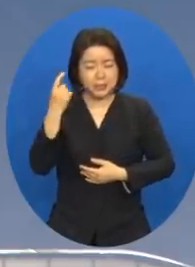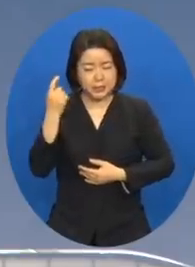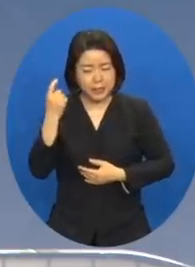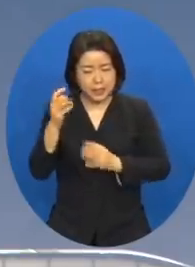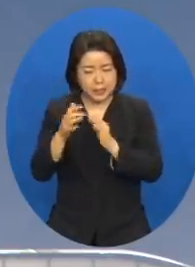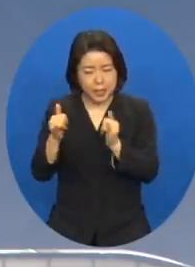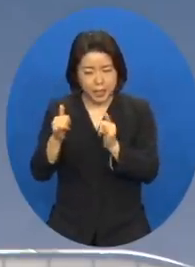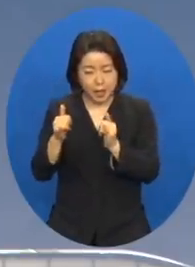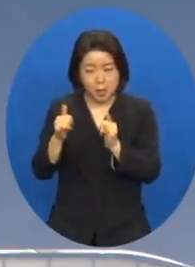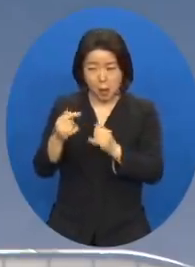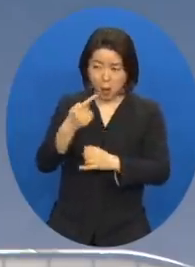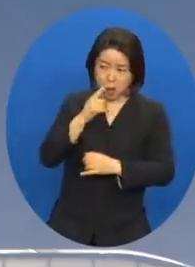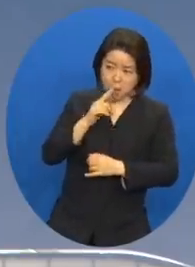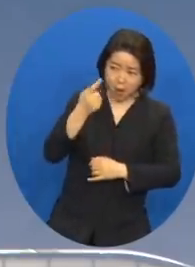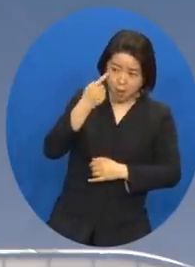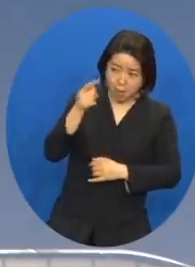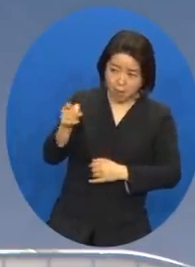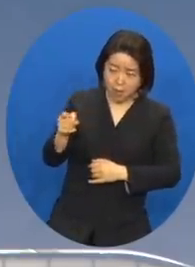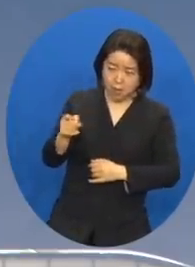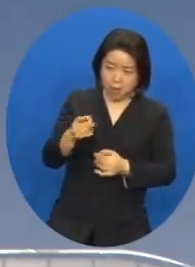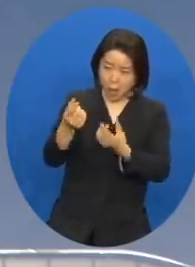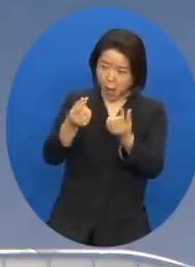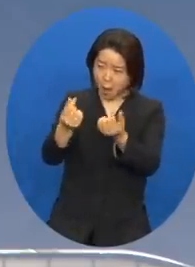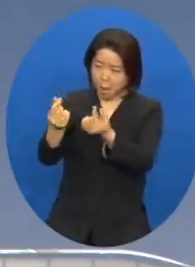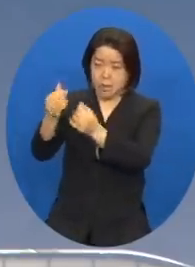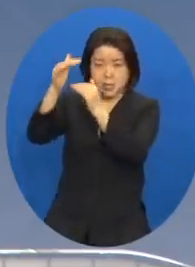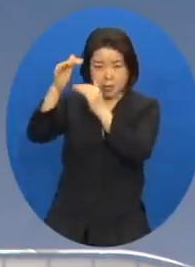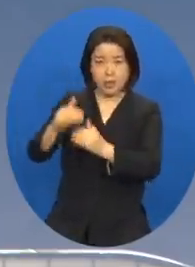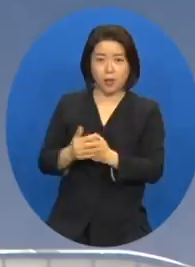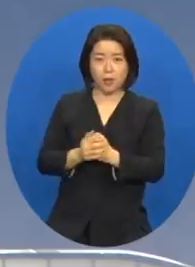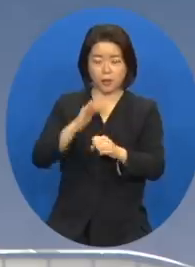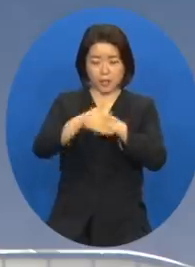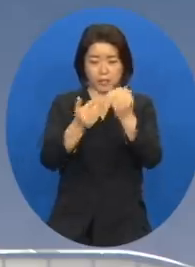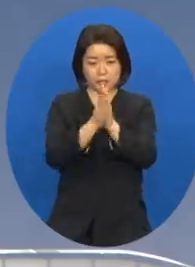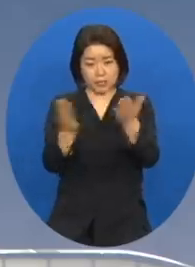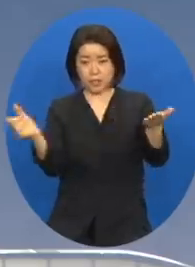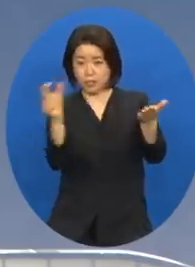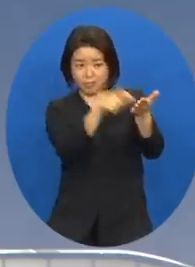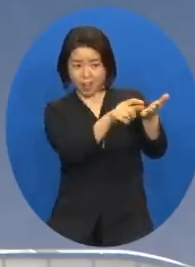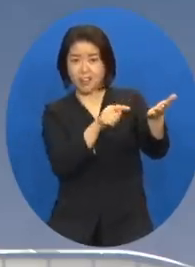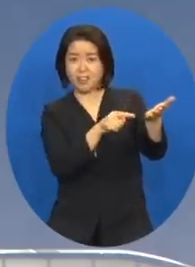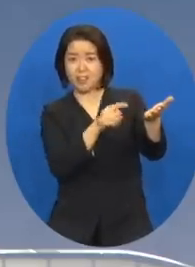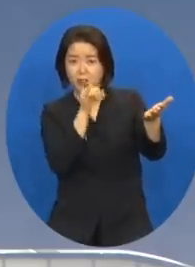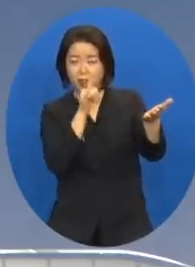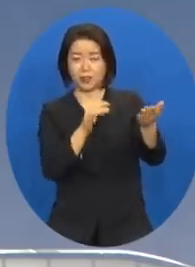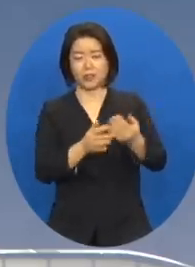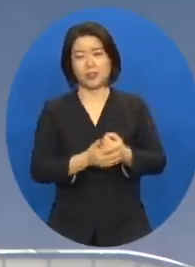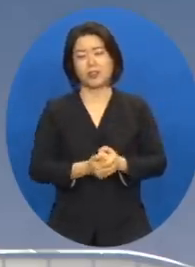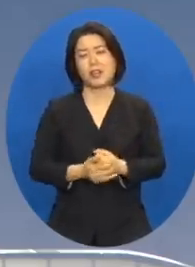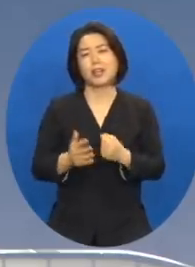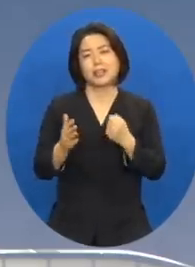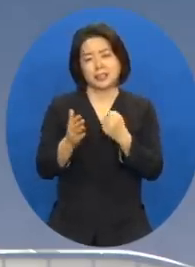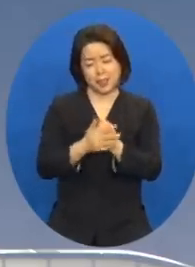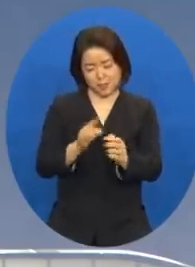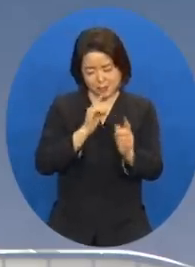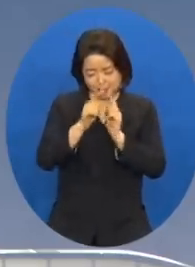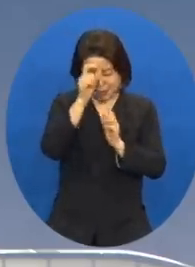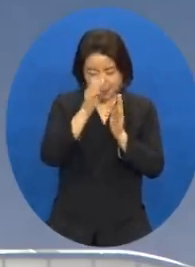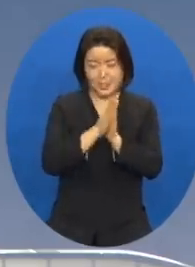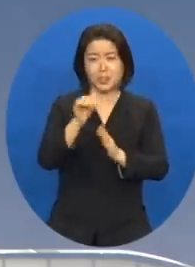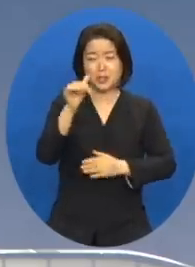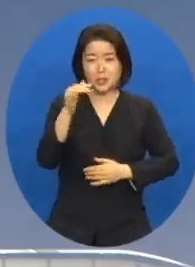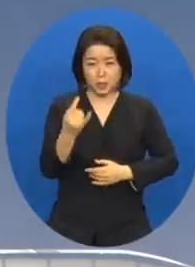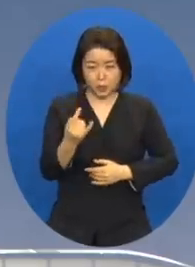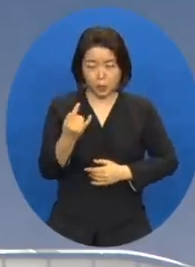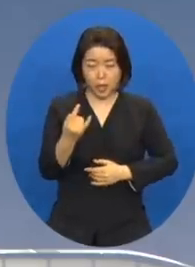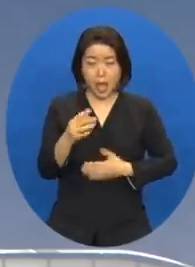가만히 들어보면 다 그 내용이에요. 성경에 다 있는 내용이에요. 그래서 말씀 기도하면요, 다